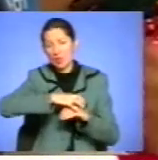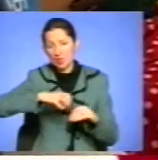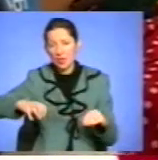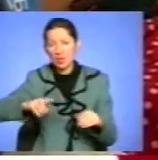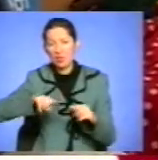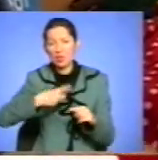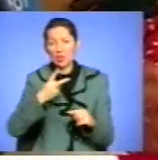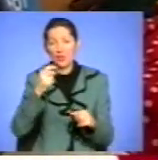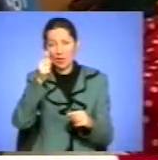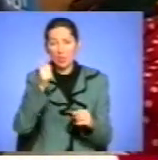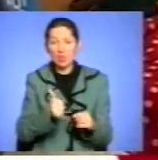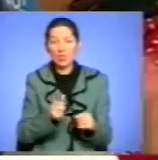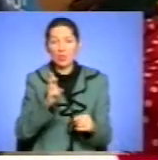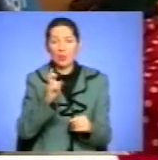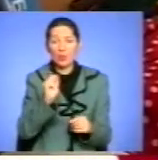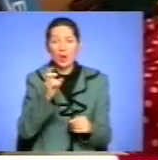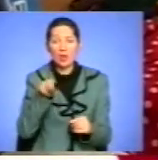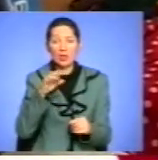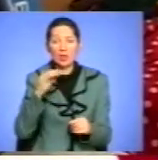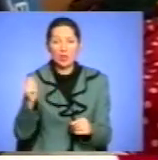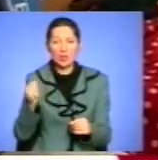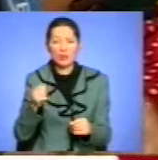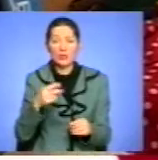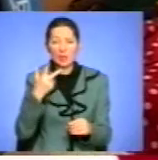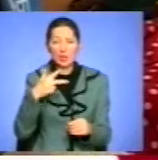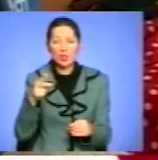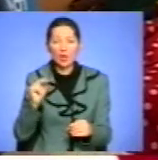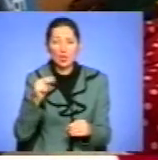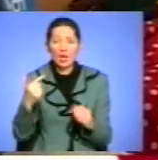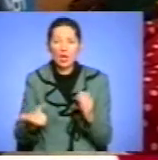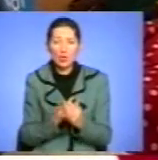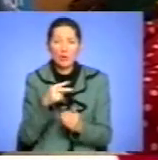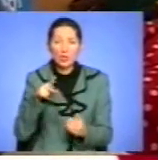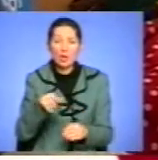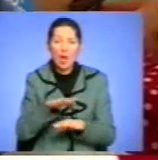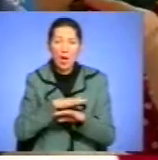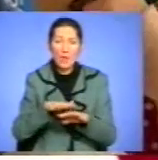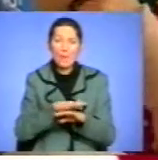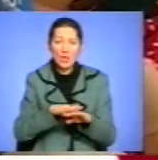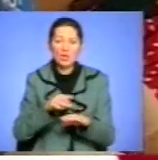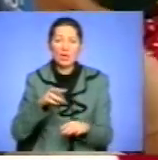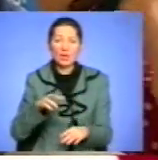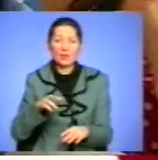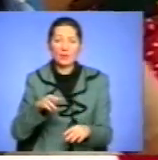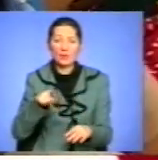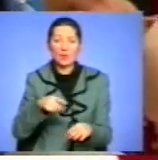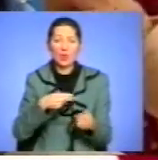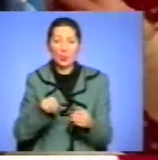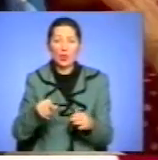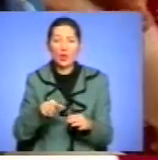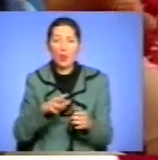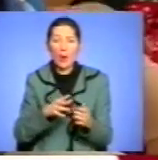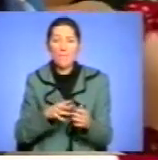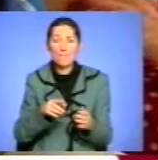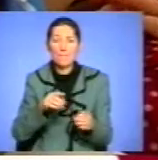мені бандаж. І я 30-го числа йшла там йти де мандарини на базарі. Коротше, я там беру і падаю. Там